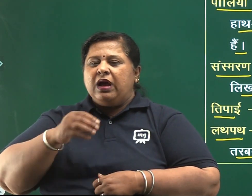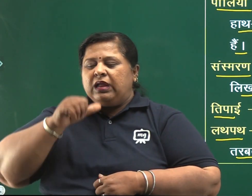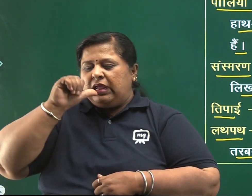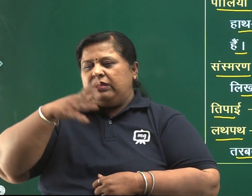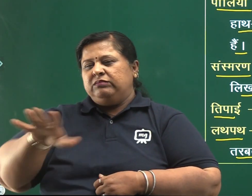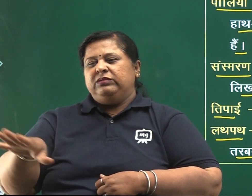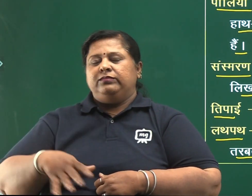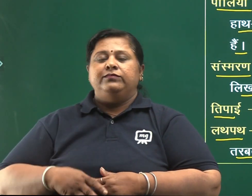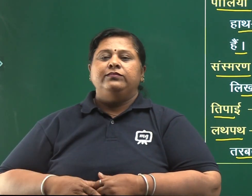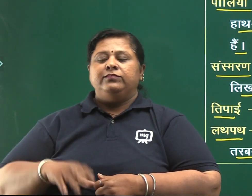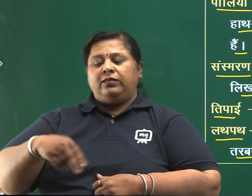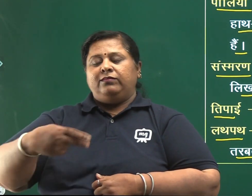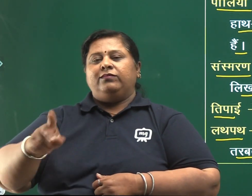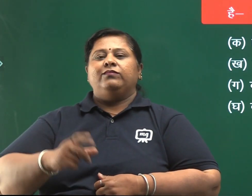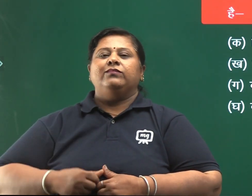आगे बढ़ते हैं।